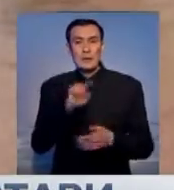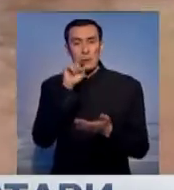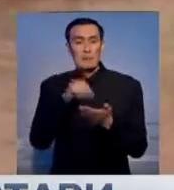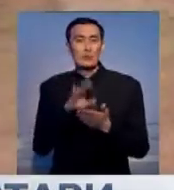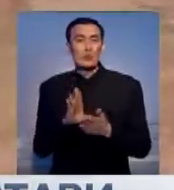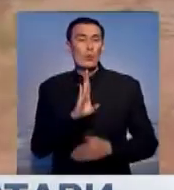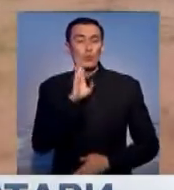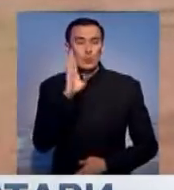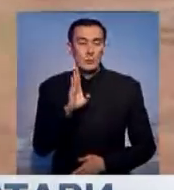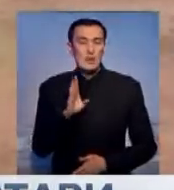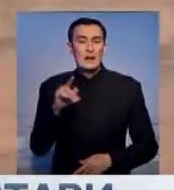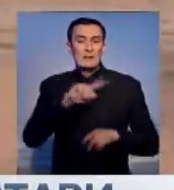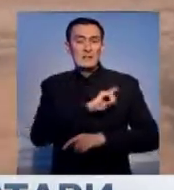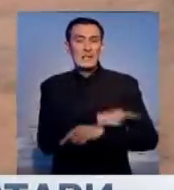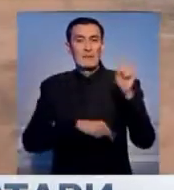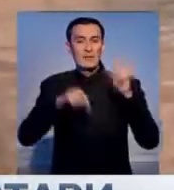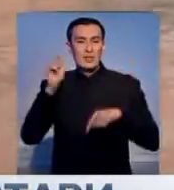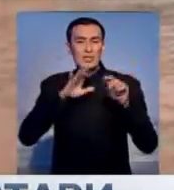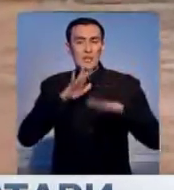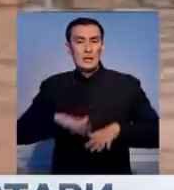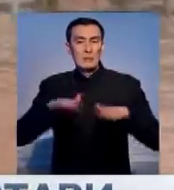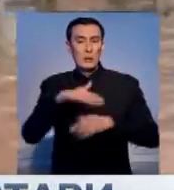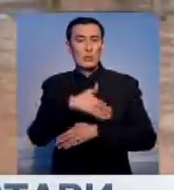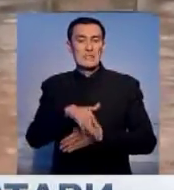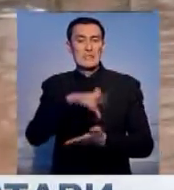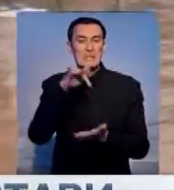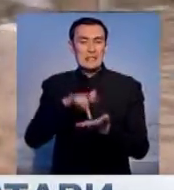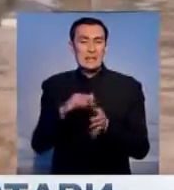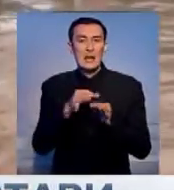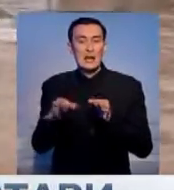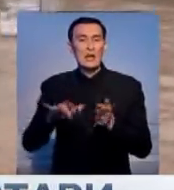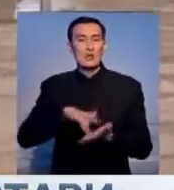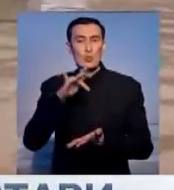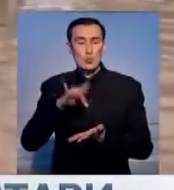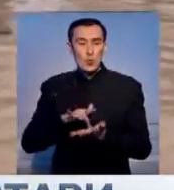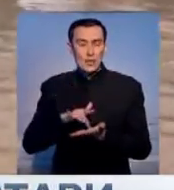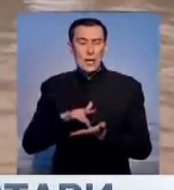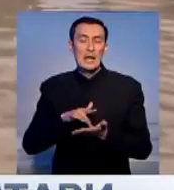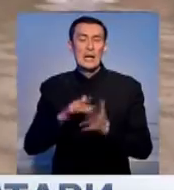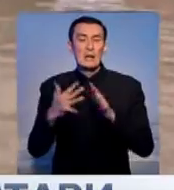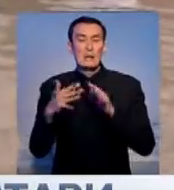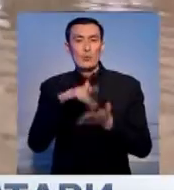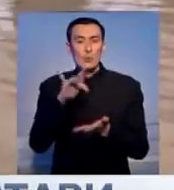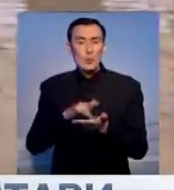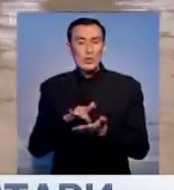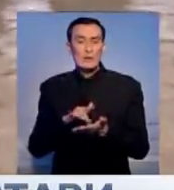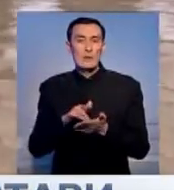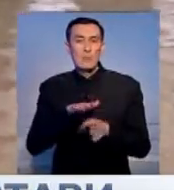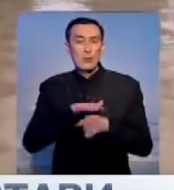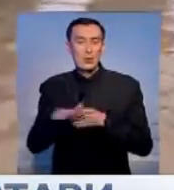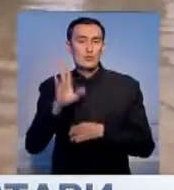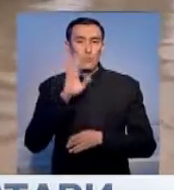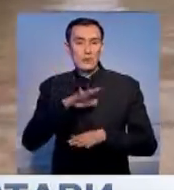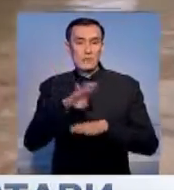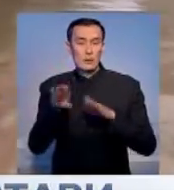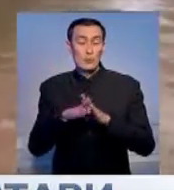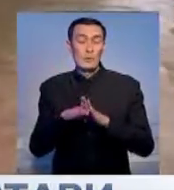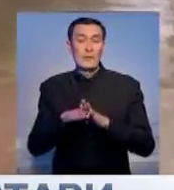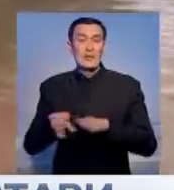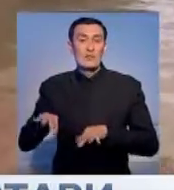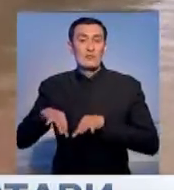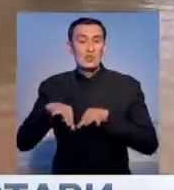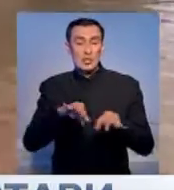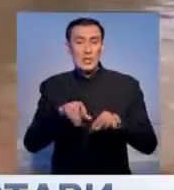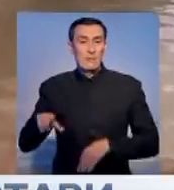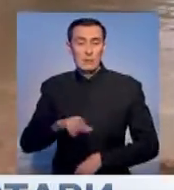утру. В результате проливного дождя затопило улицы центра и окраины города. Населенный пункт практически накрыл водой. Движение автотранспорта